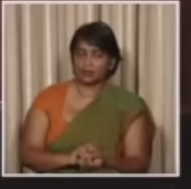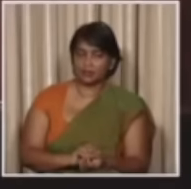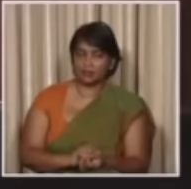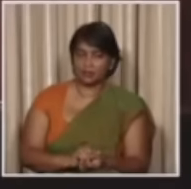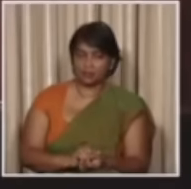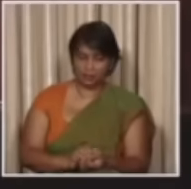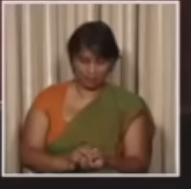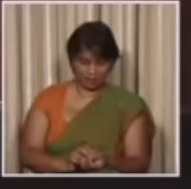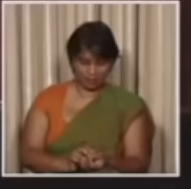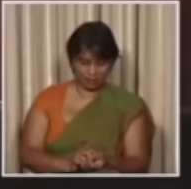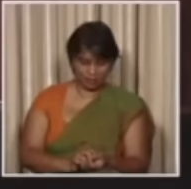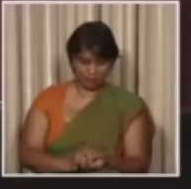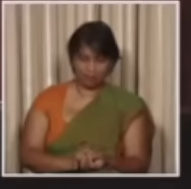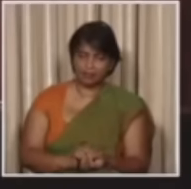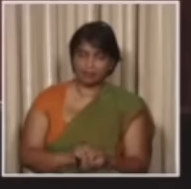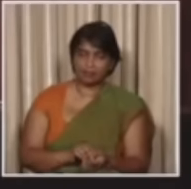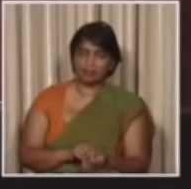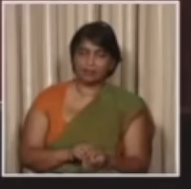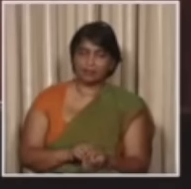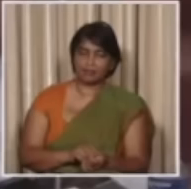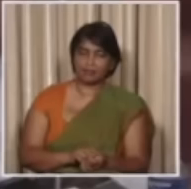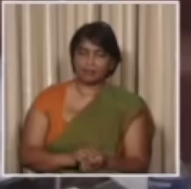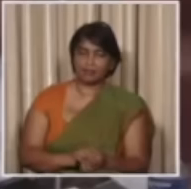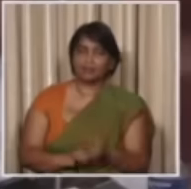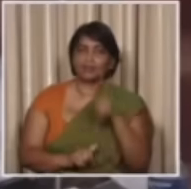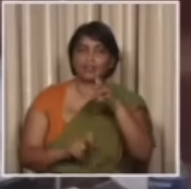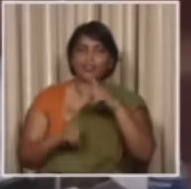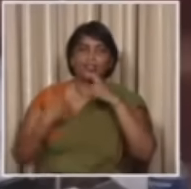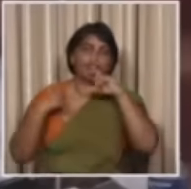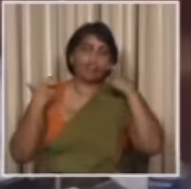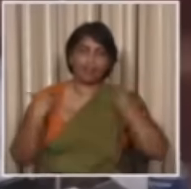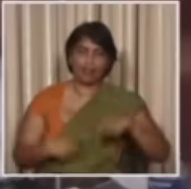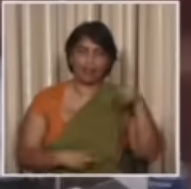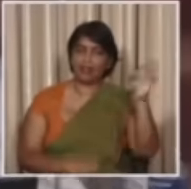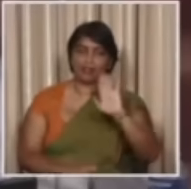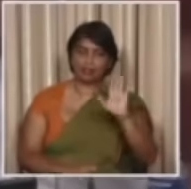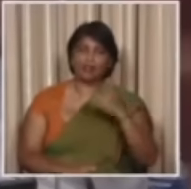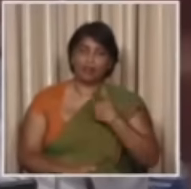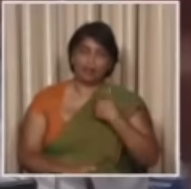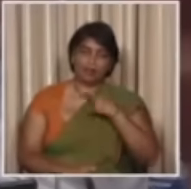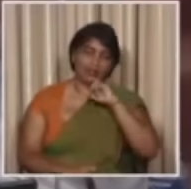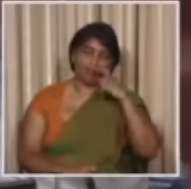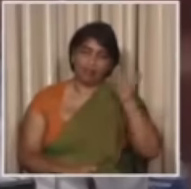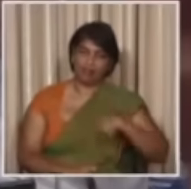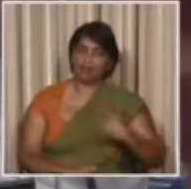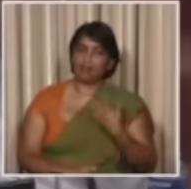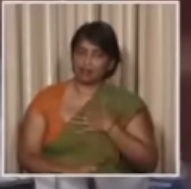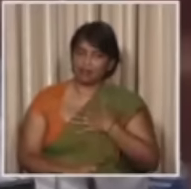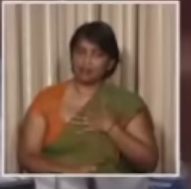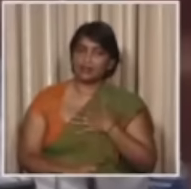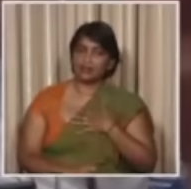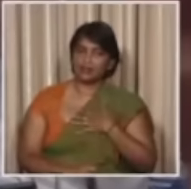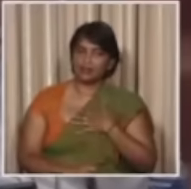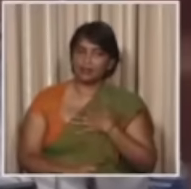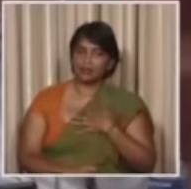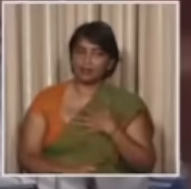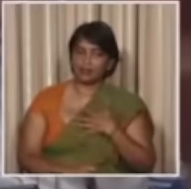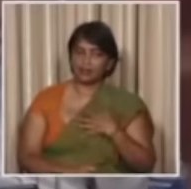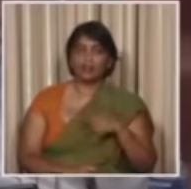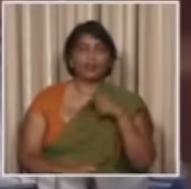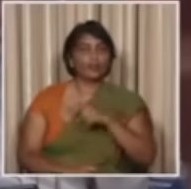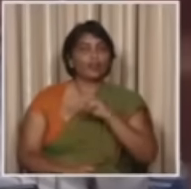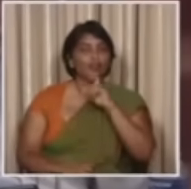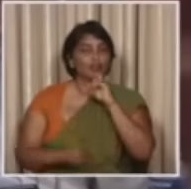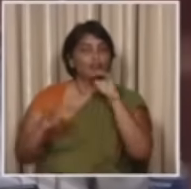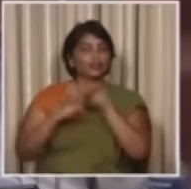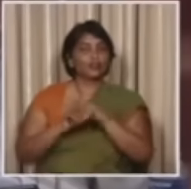කරන්න කියලා. මෙතුමා නීතිකවරයෙක් නෙවෙයි, මම නීතිකවරයෙක්. එතකොට මේ නඩුවට